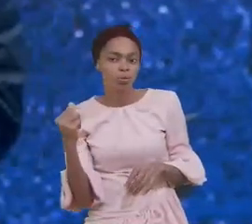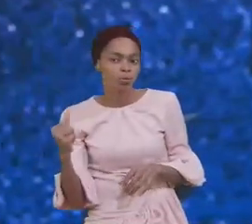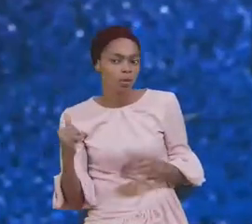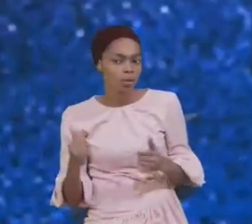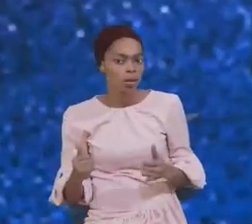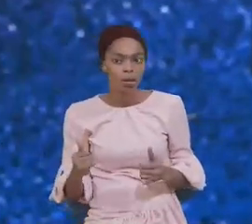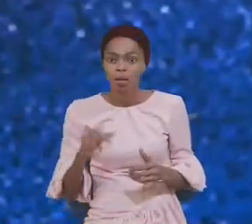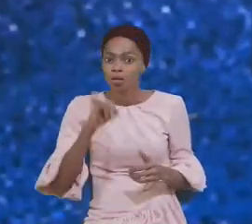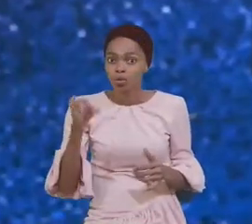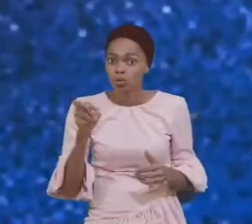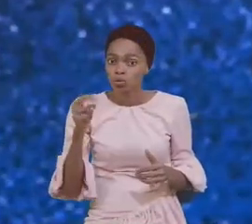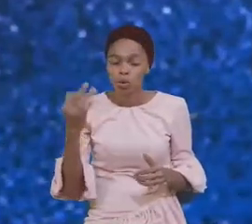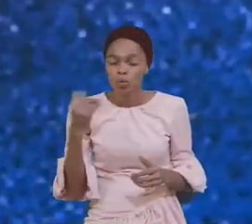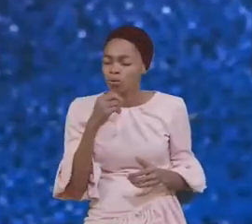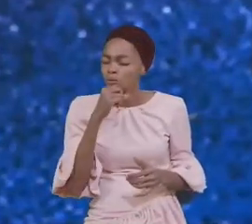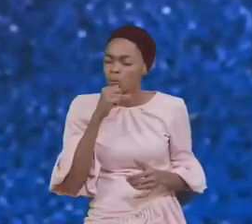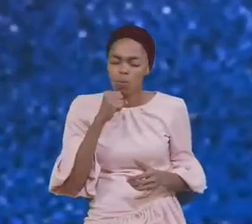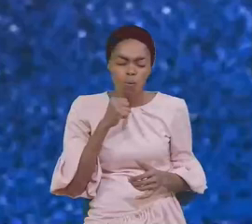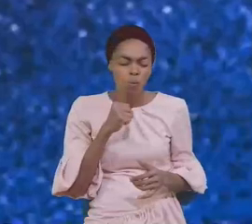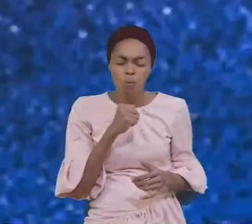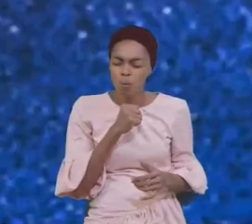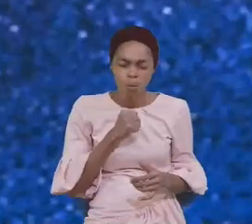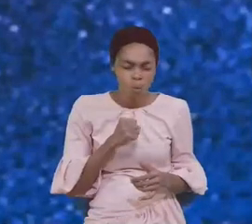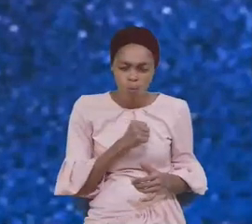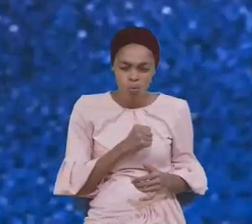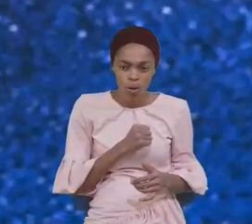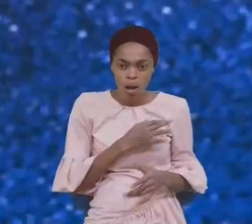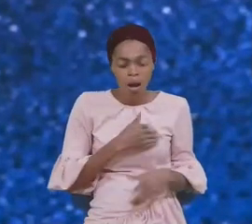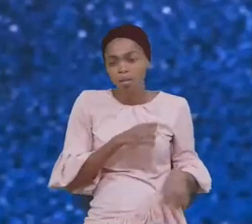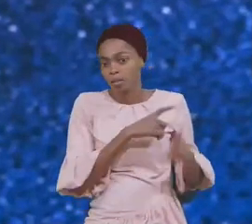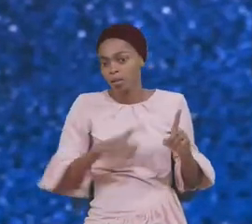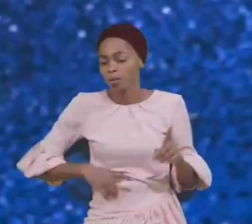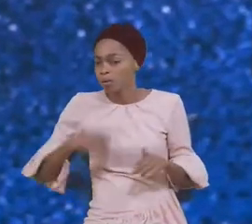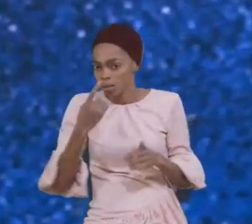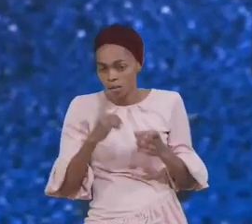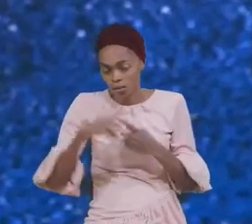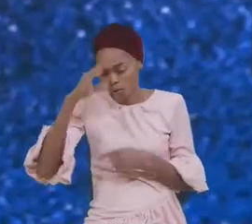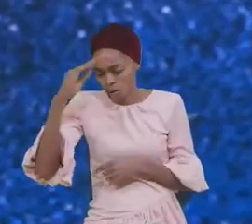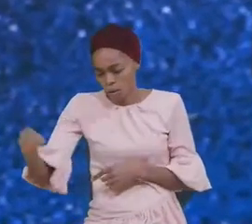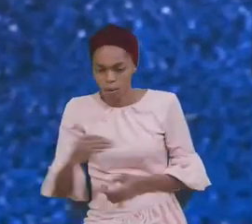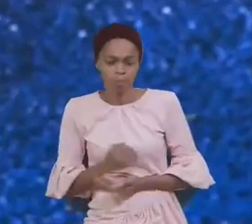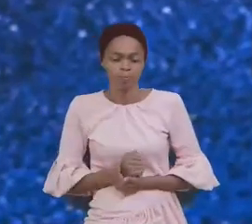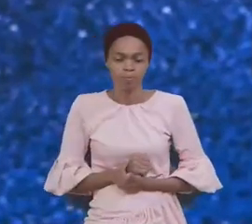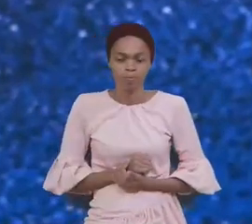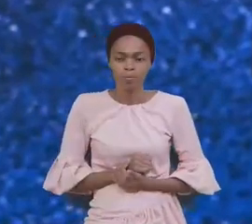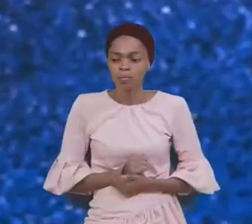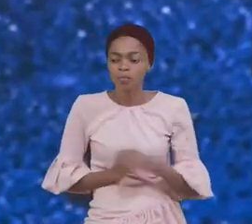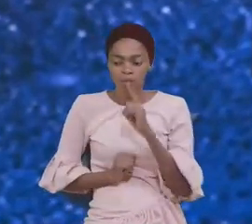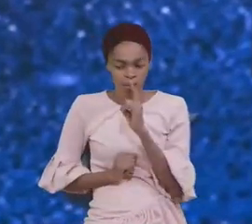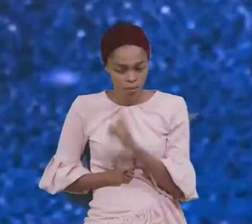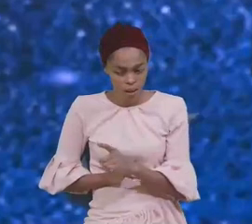il était vieux, avancé en âge. L'Éternel lui dit, alors, tu